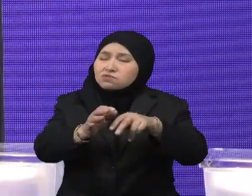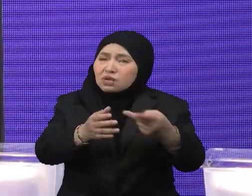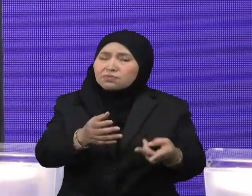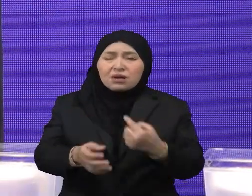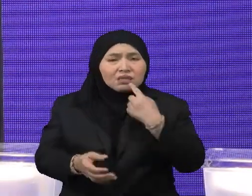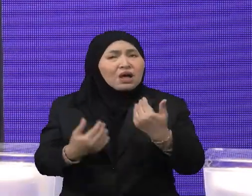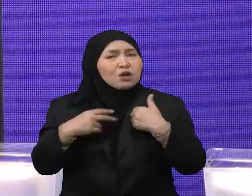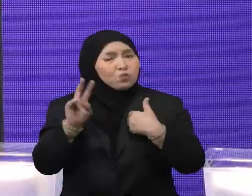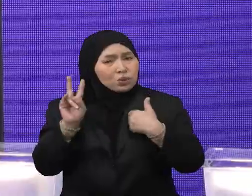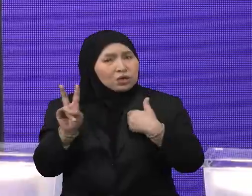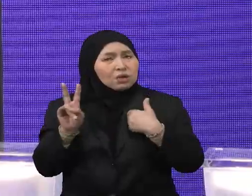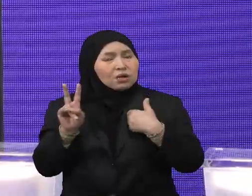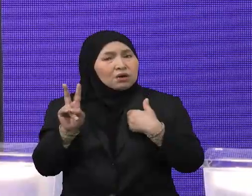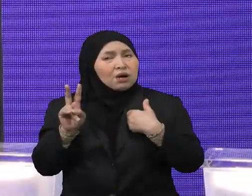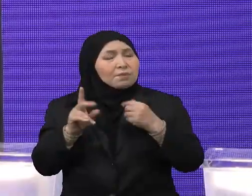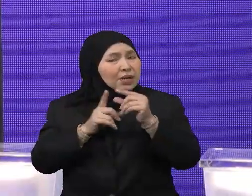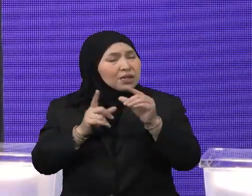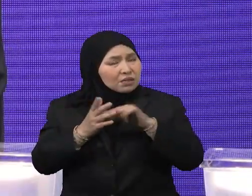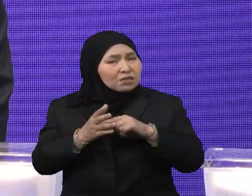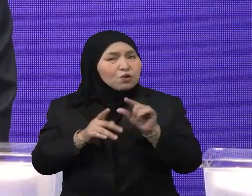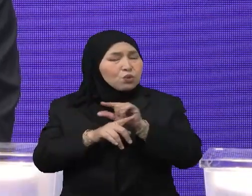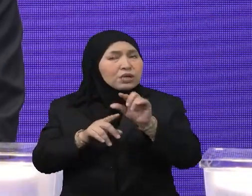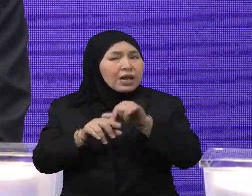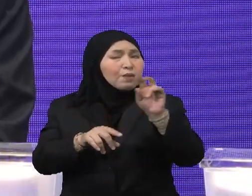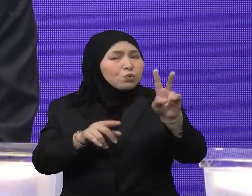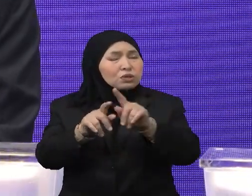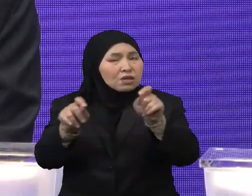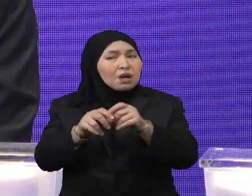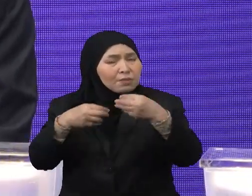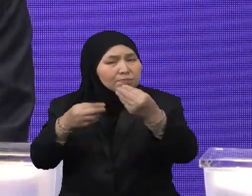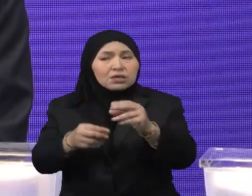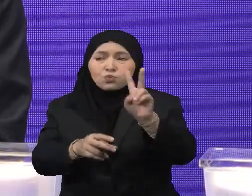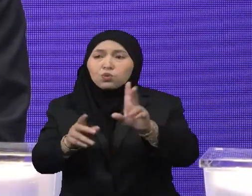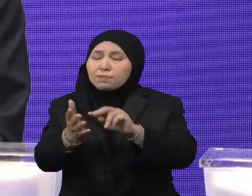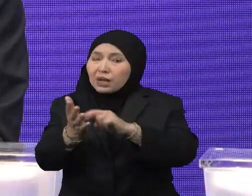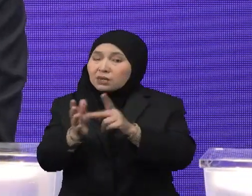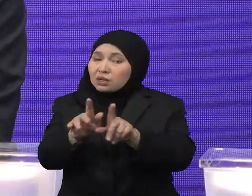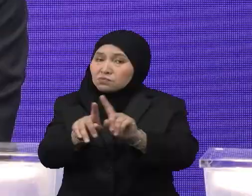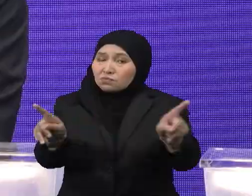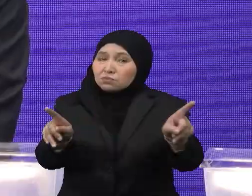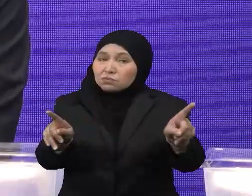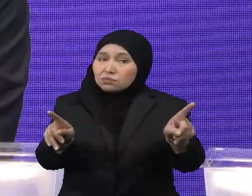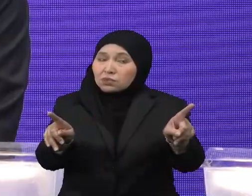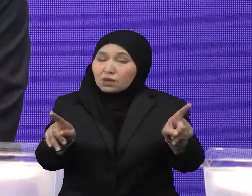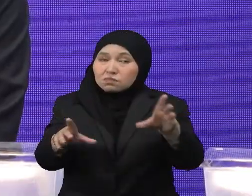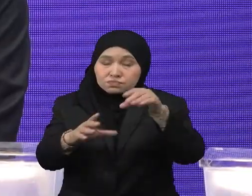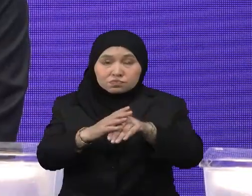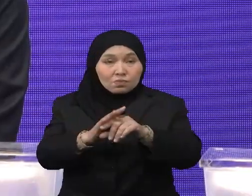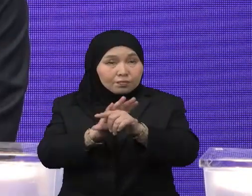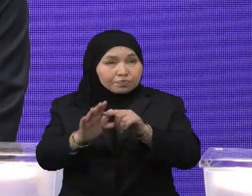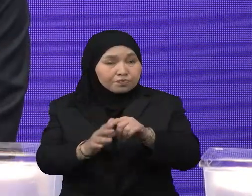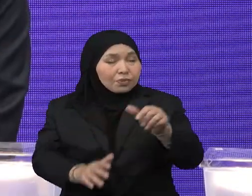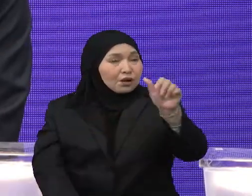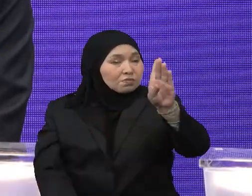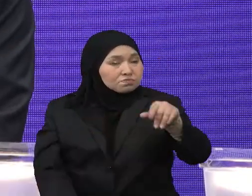bahwa ada dua perkataan ini dipakai dalam dua tempat yang memberi dua makna yang berbeda kalau di sebelah di dalam surah al-baqarah